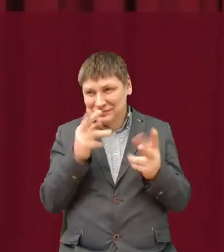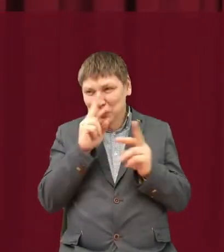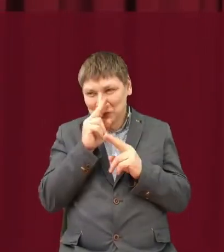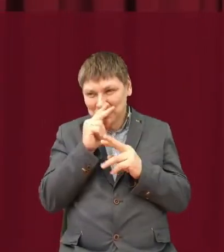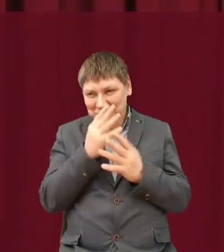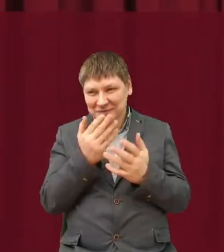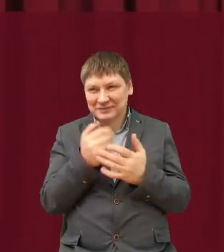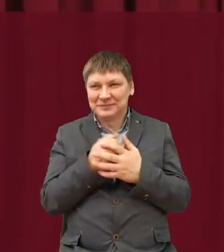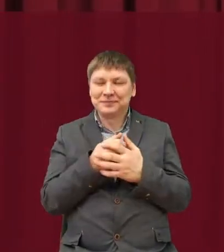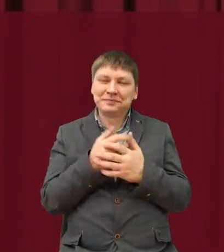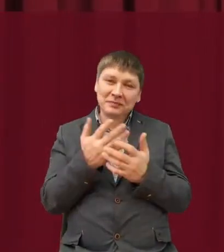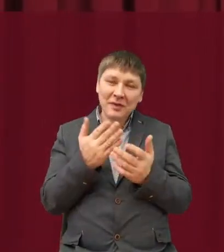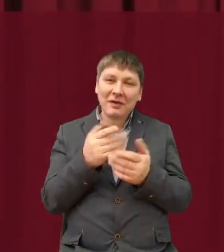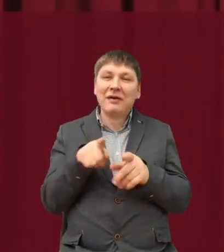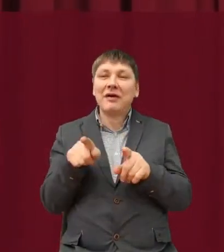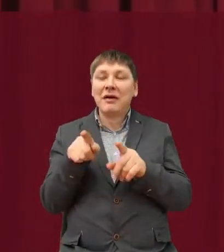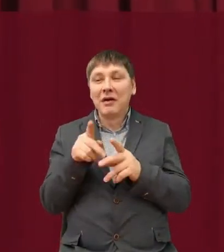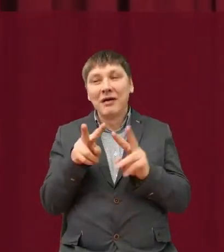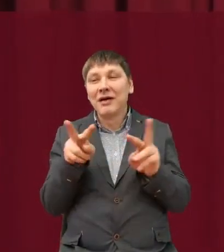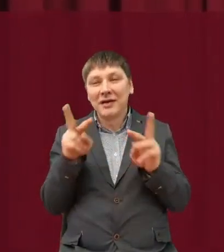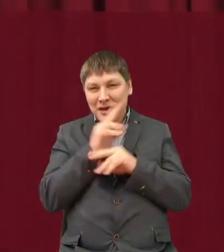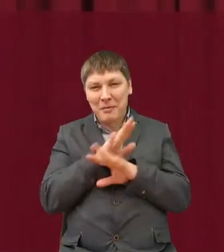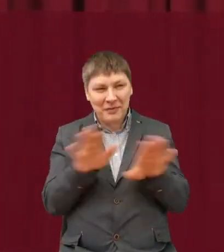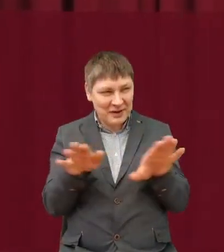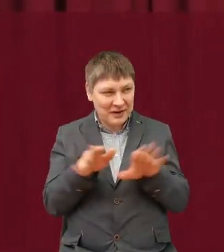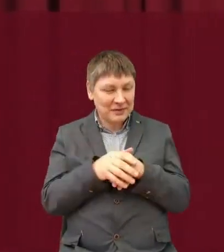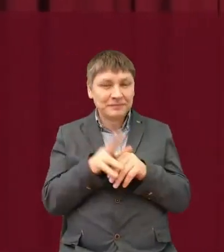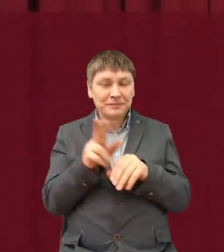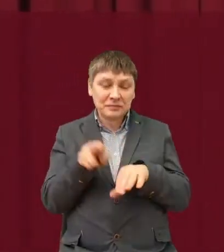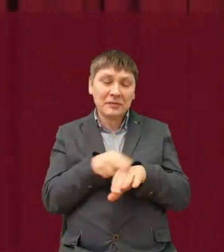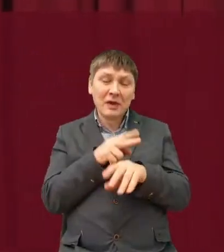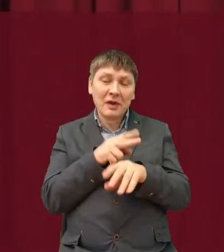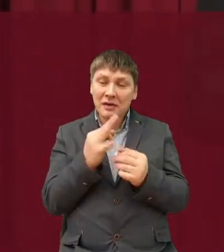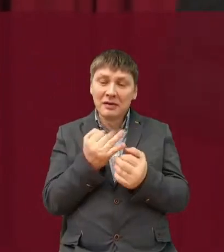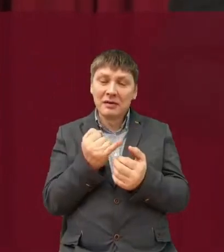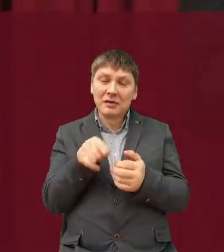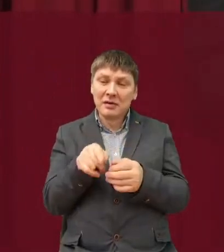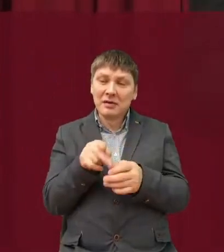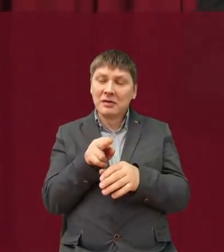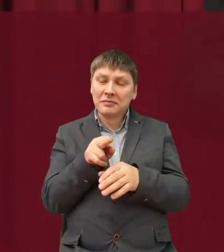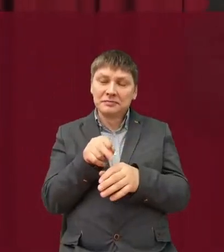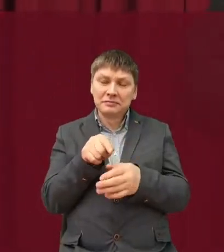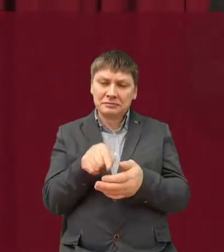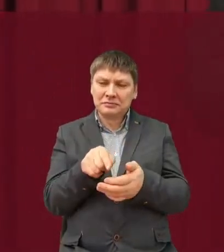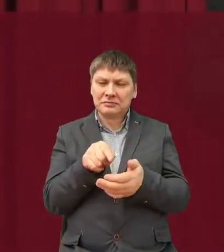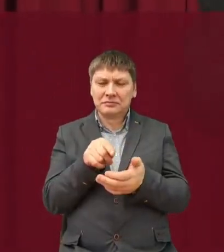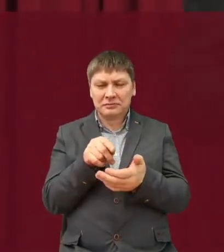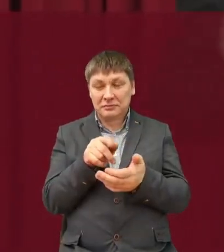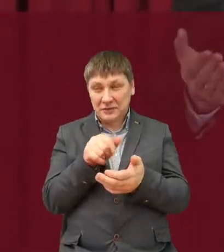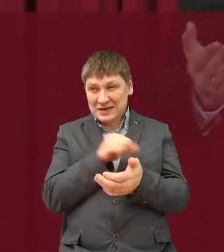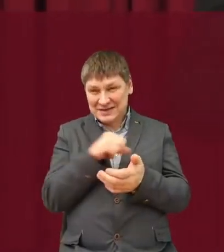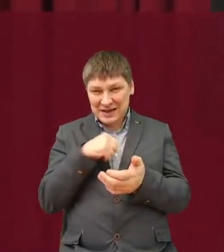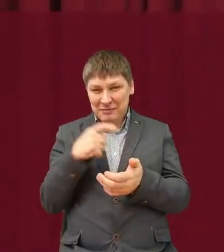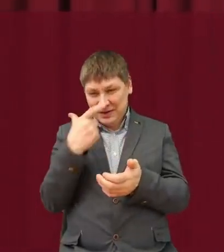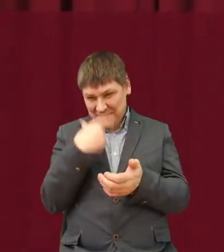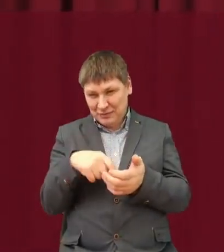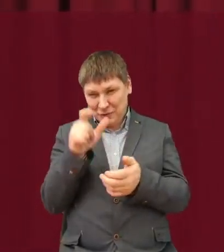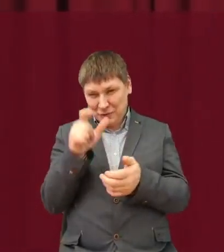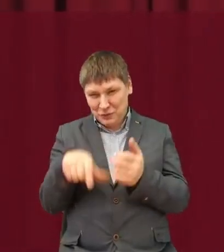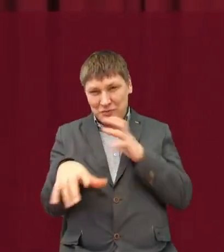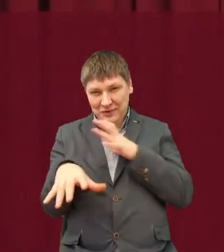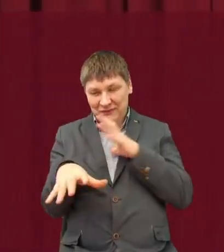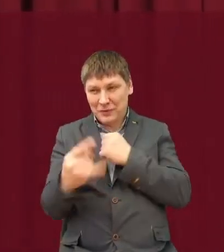есть Ну на самом деле это не так и по разным причинам Люди обманывают сами себя иногда